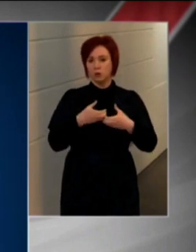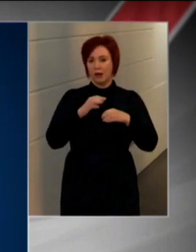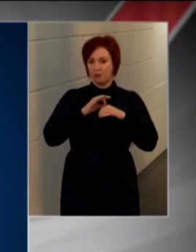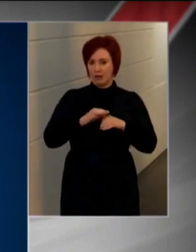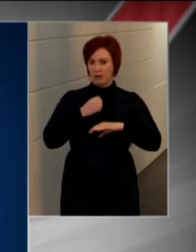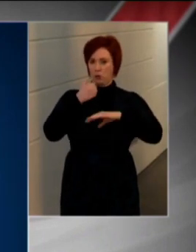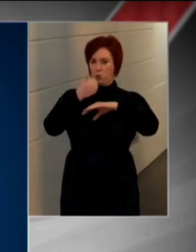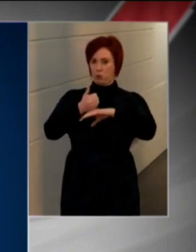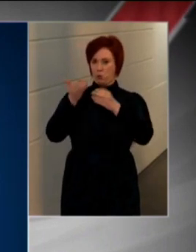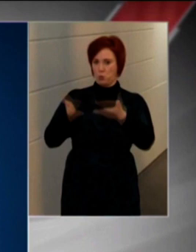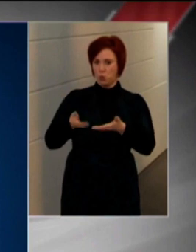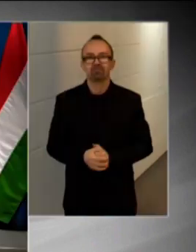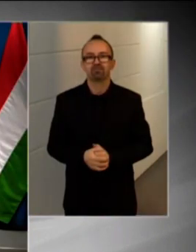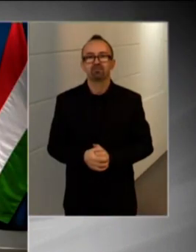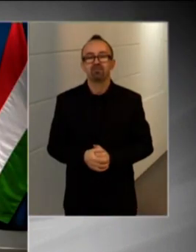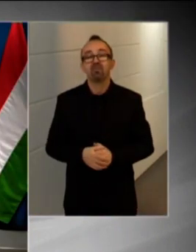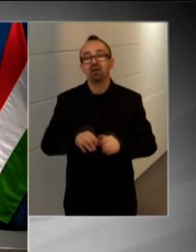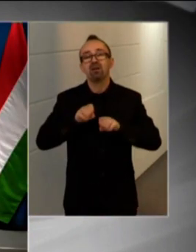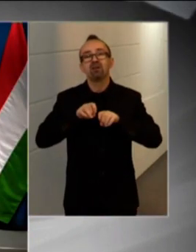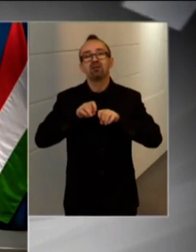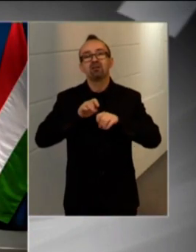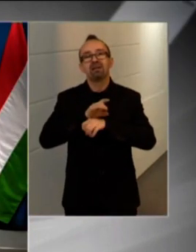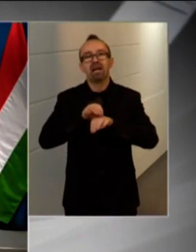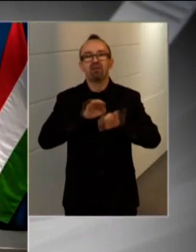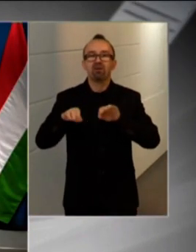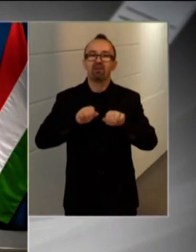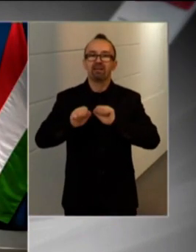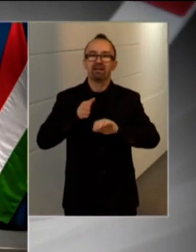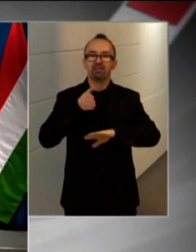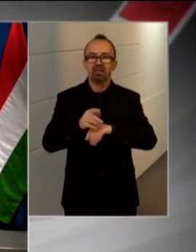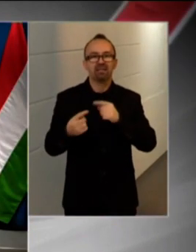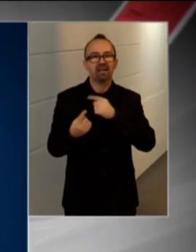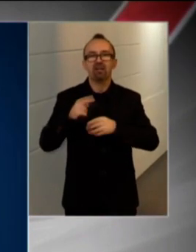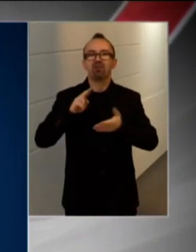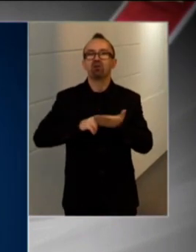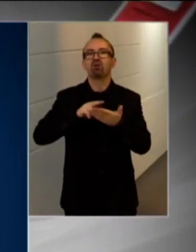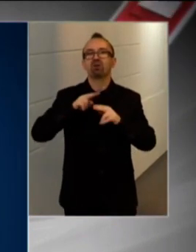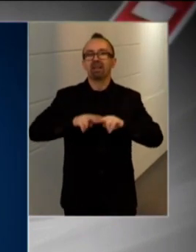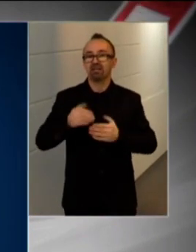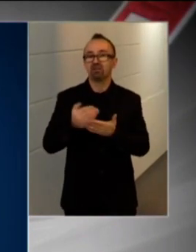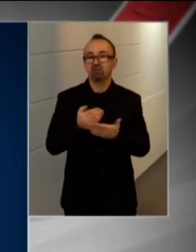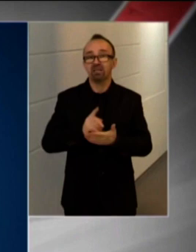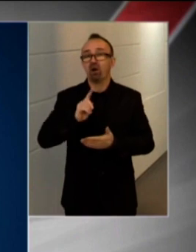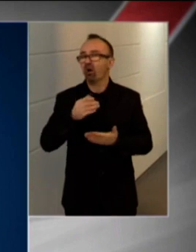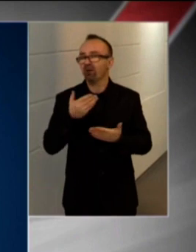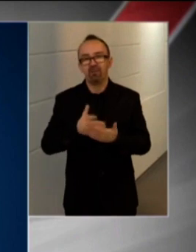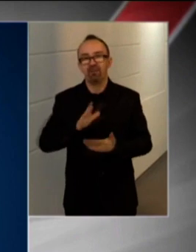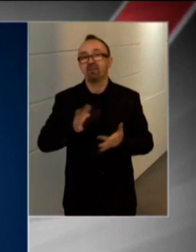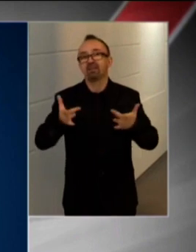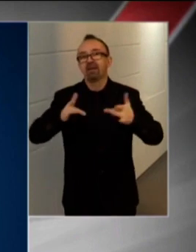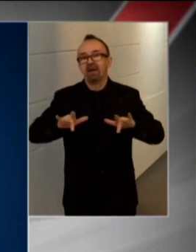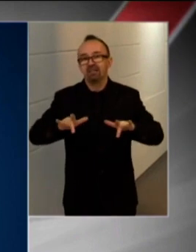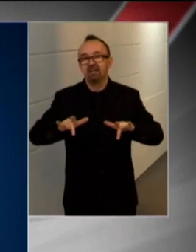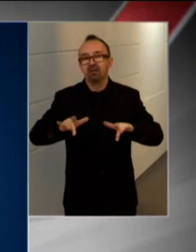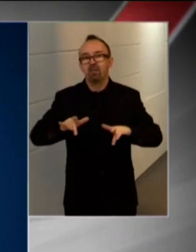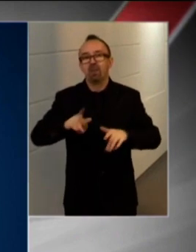hítésre, ha a járvány terjedése tovább enyhül, vagyis csökken az aktív fertőzöttek száma, illetve ha a kellő számban áll rendelkezésre vakcina.